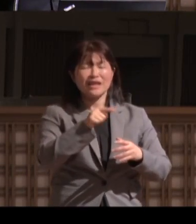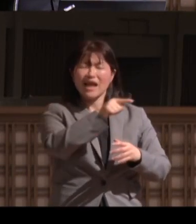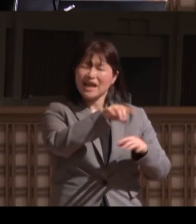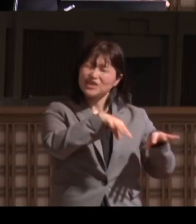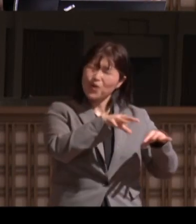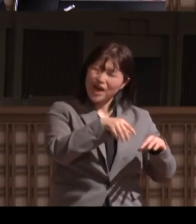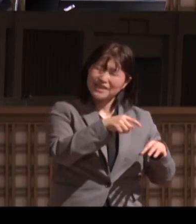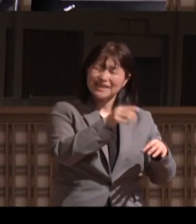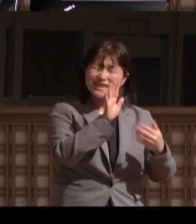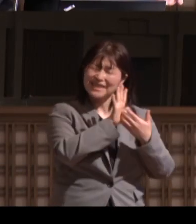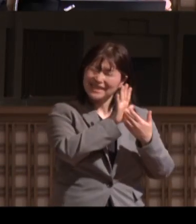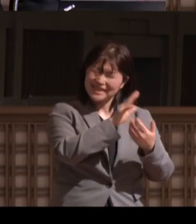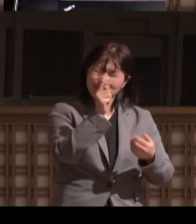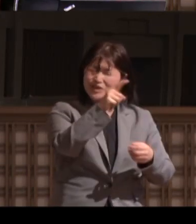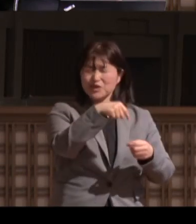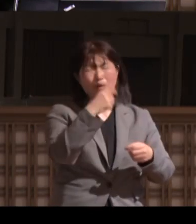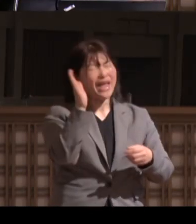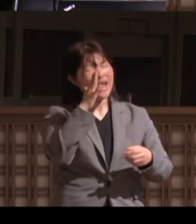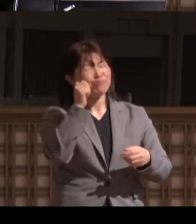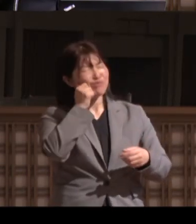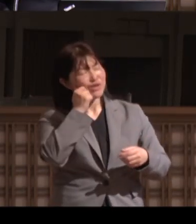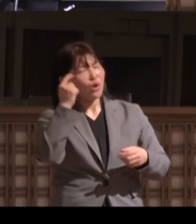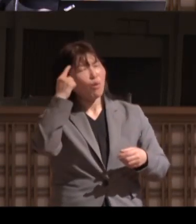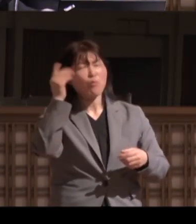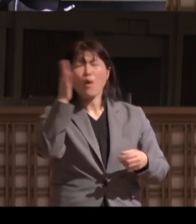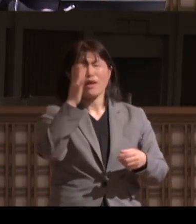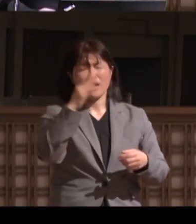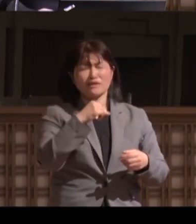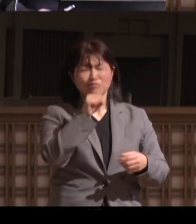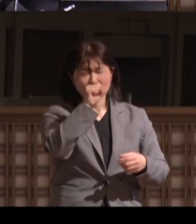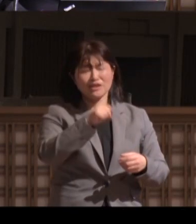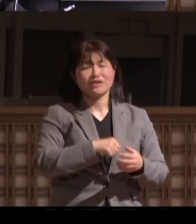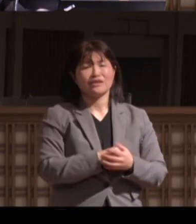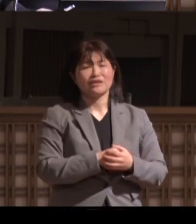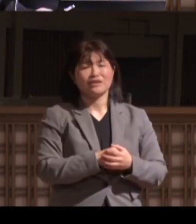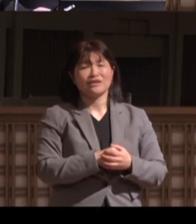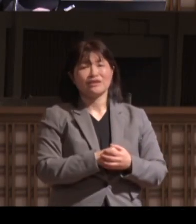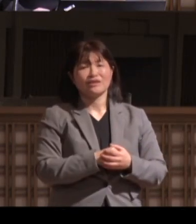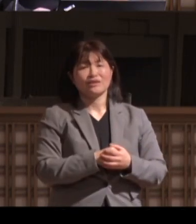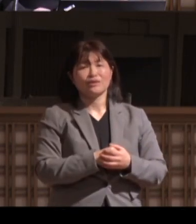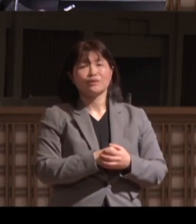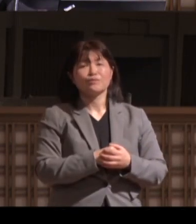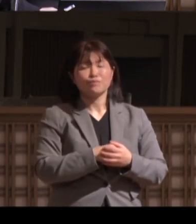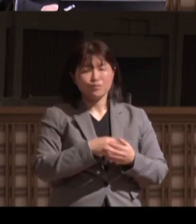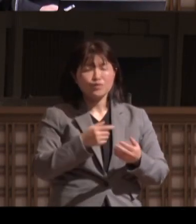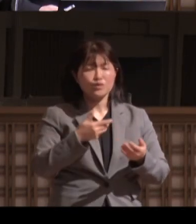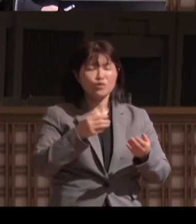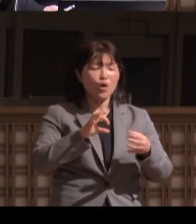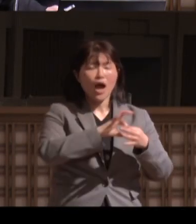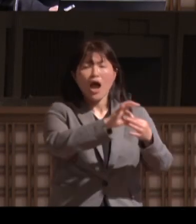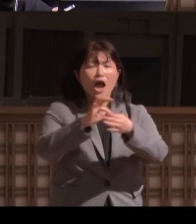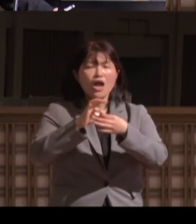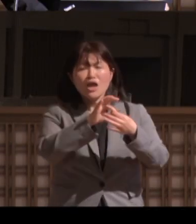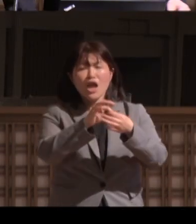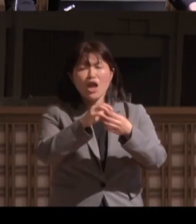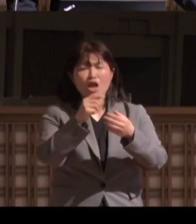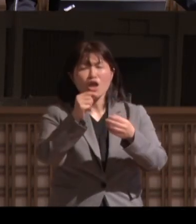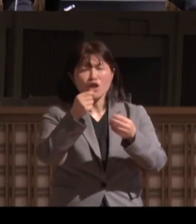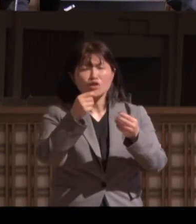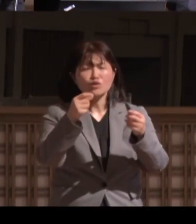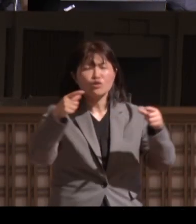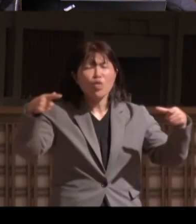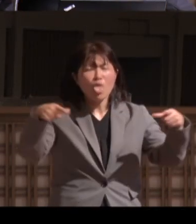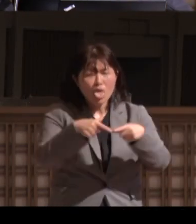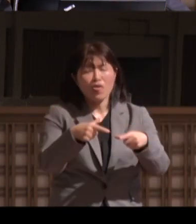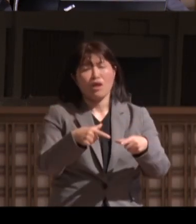忙しいから来ないだろうとそういう風にするとやっぱりあの関わりし自ら削いで